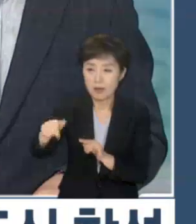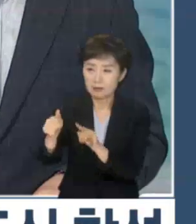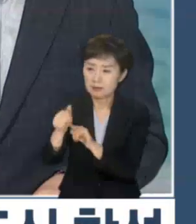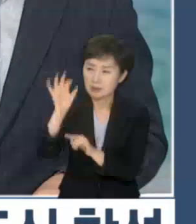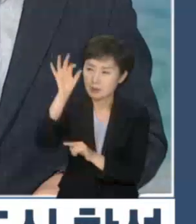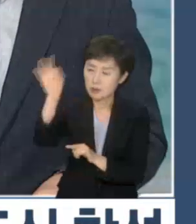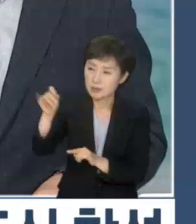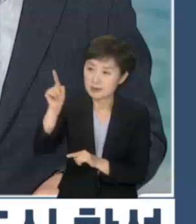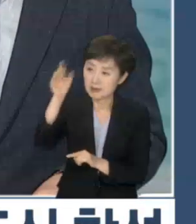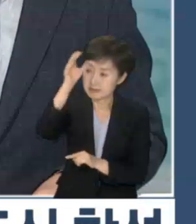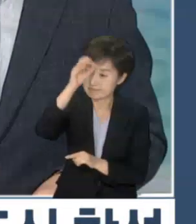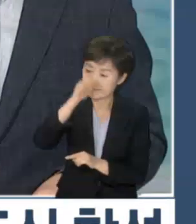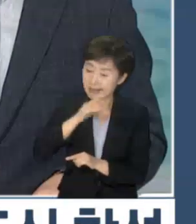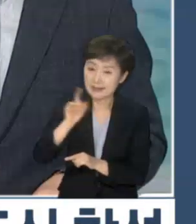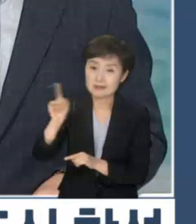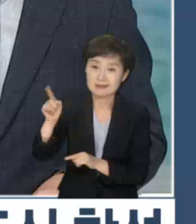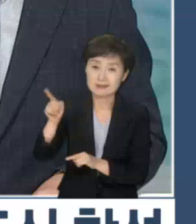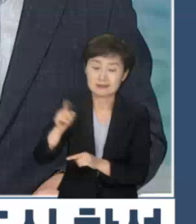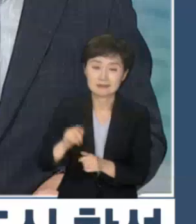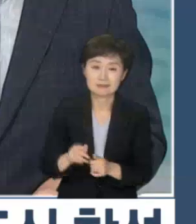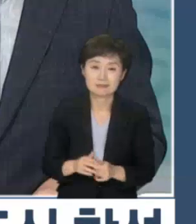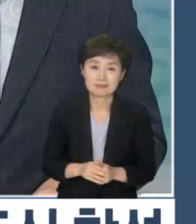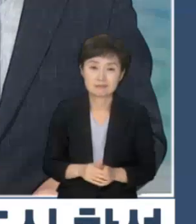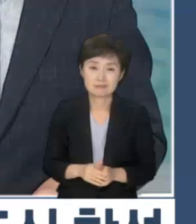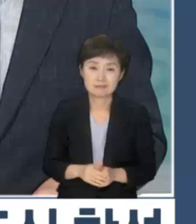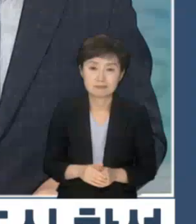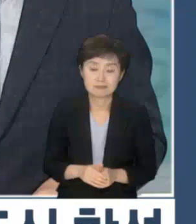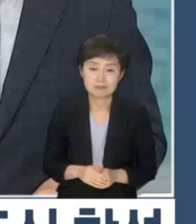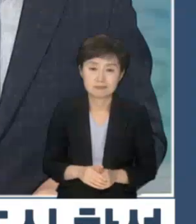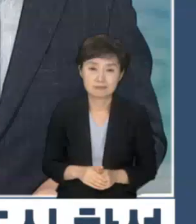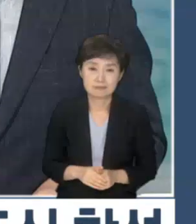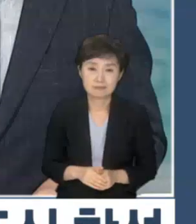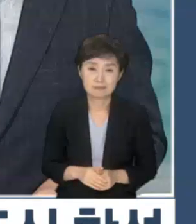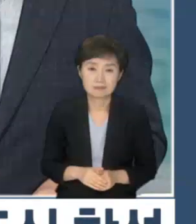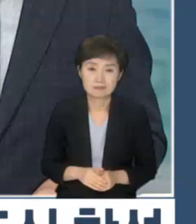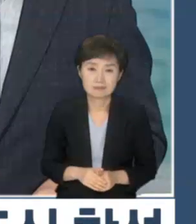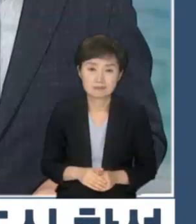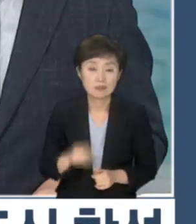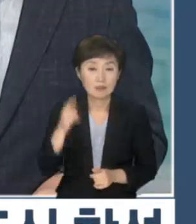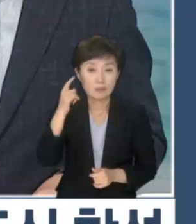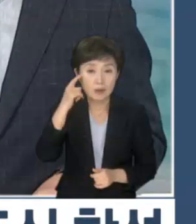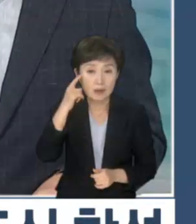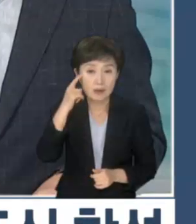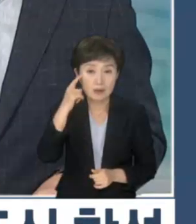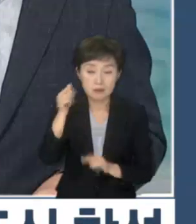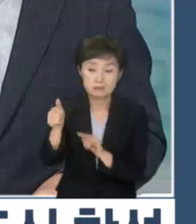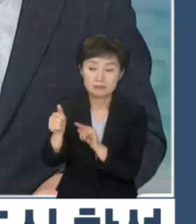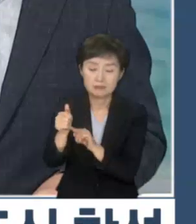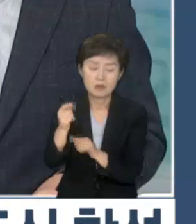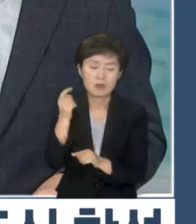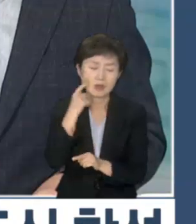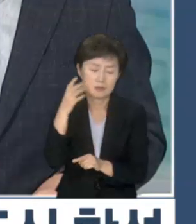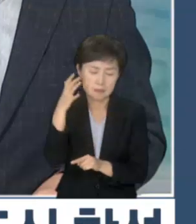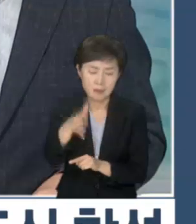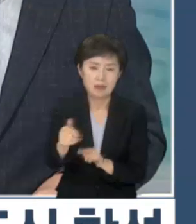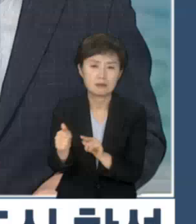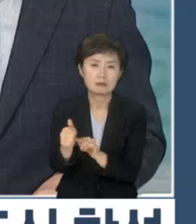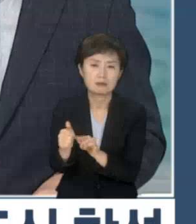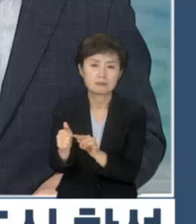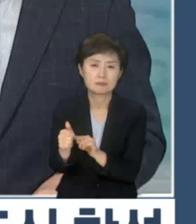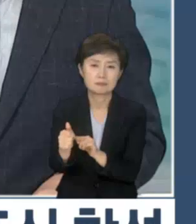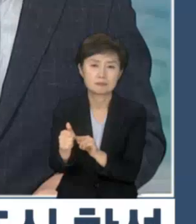염치 없으시다라는 말씀 좀 드리고 싶어요. 네. 사실 거짓말 시킨 거 아니겠습니까?